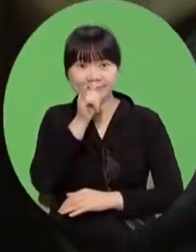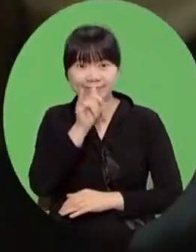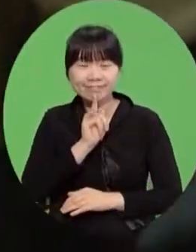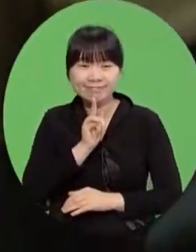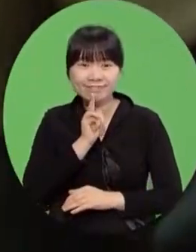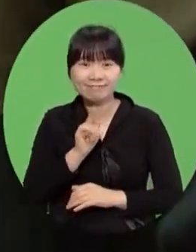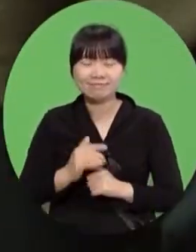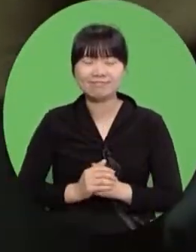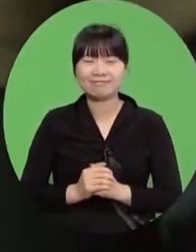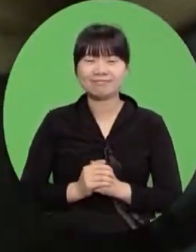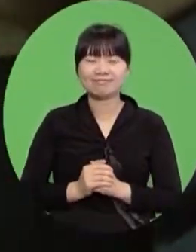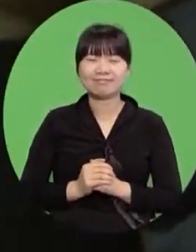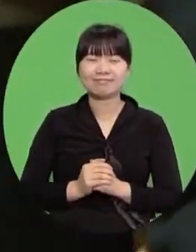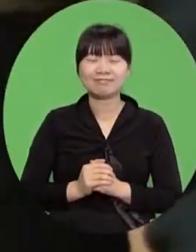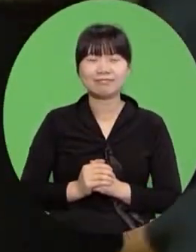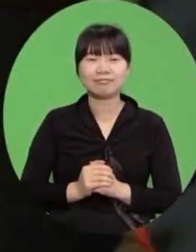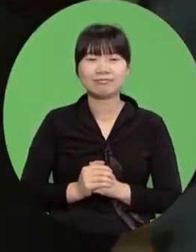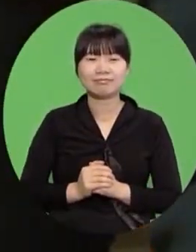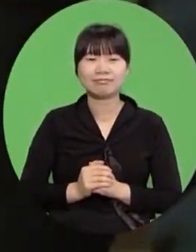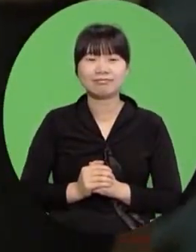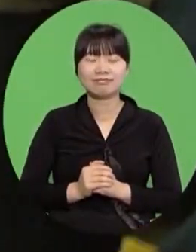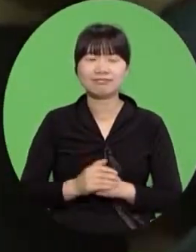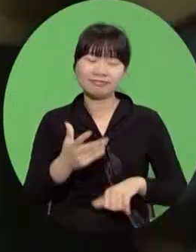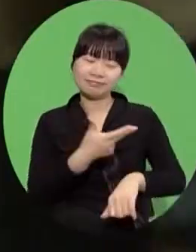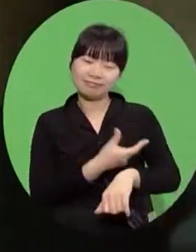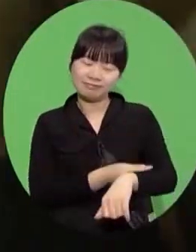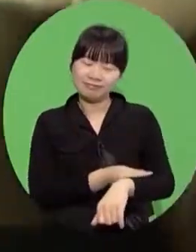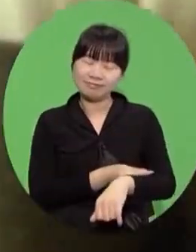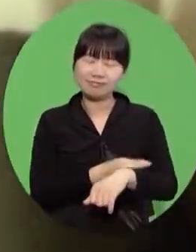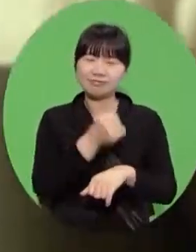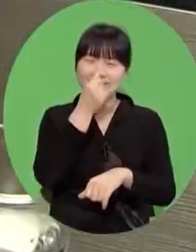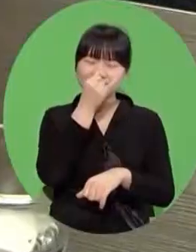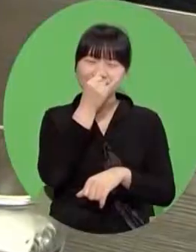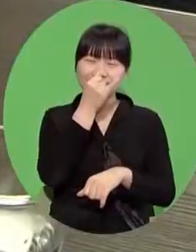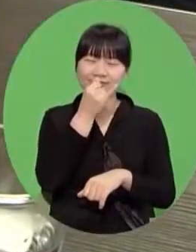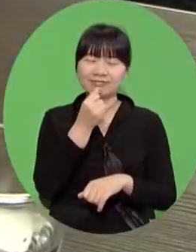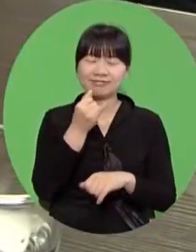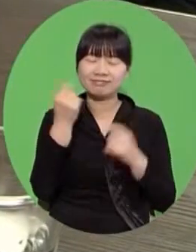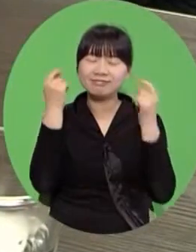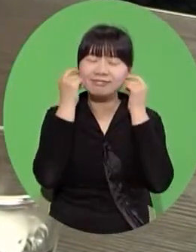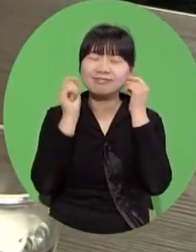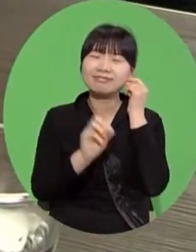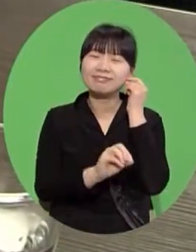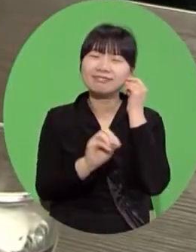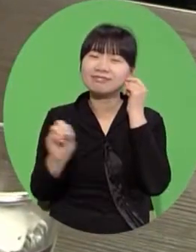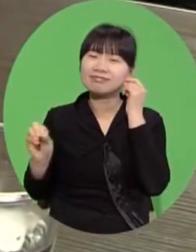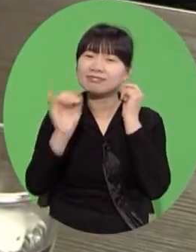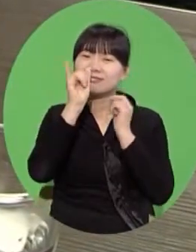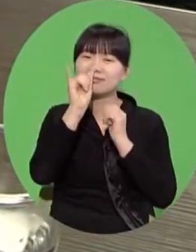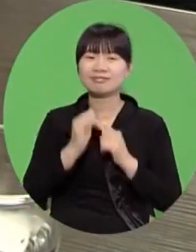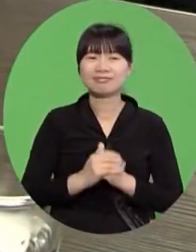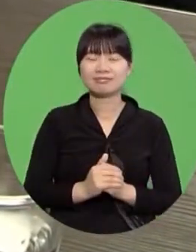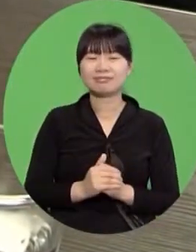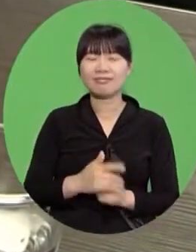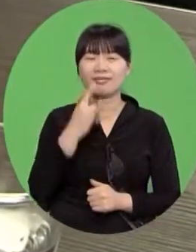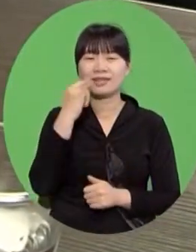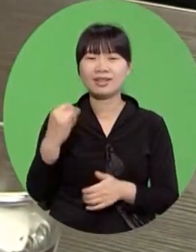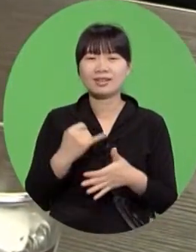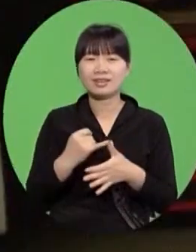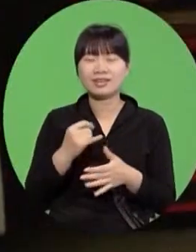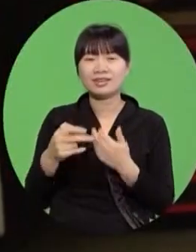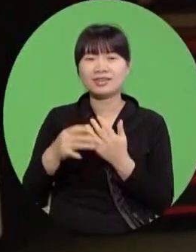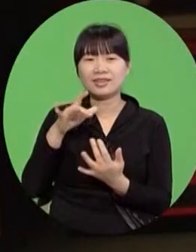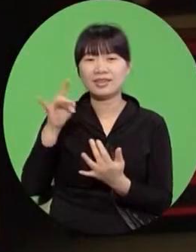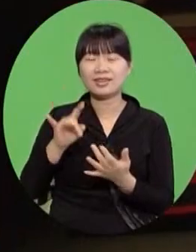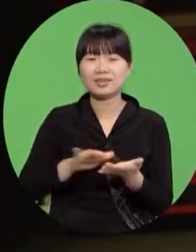우리 형들기도 있고 주사기도 있고. 아니에요? 엄마와 희연이가 선택한 놀이는